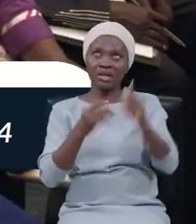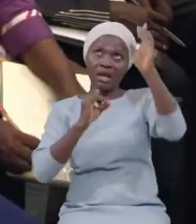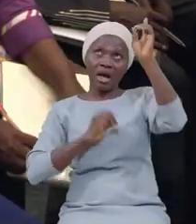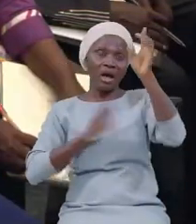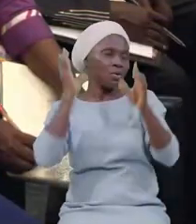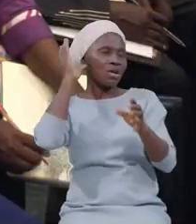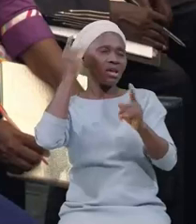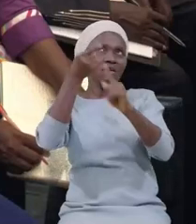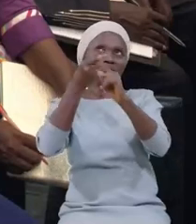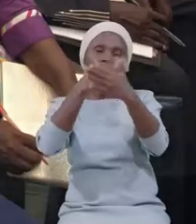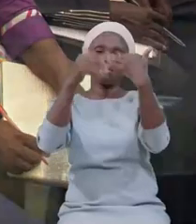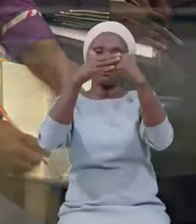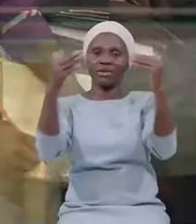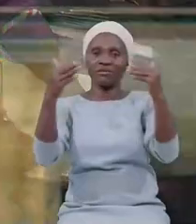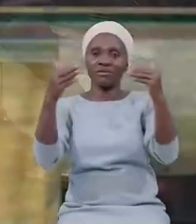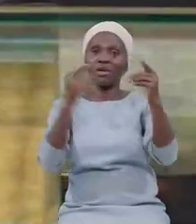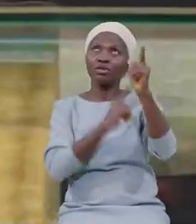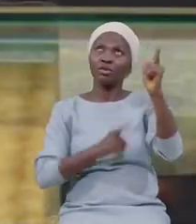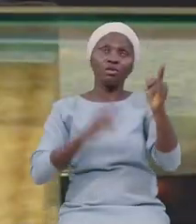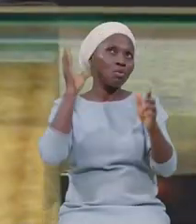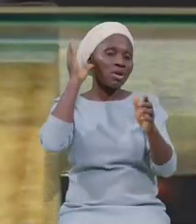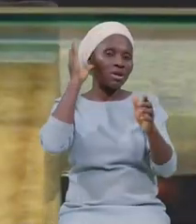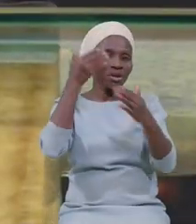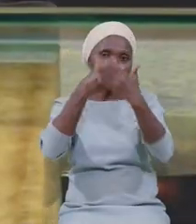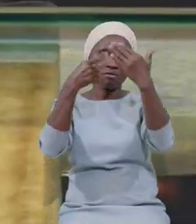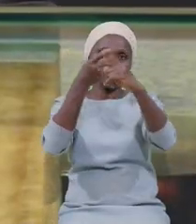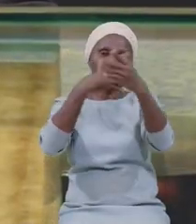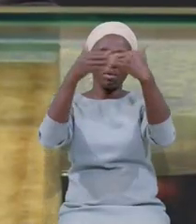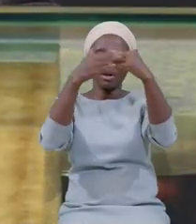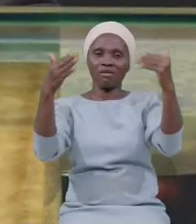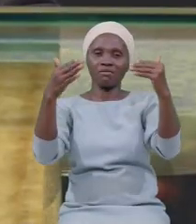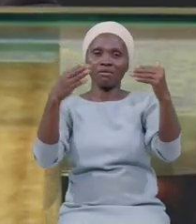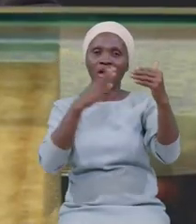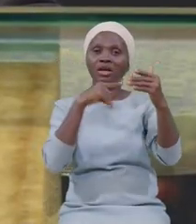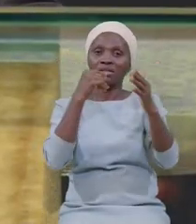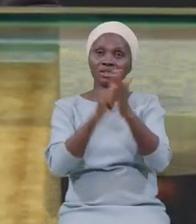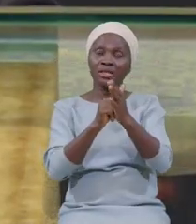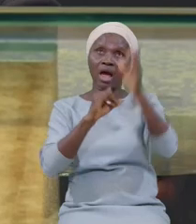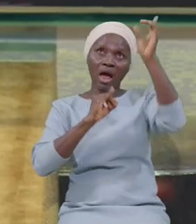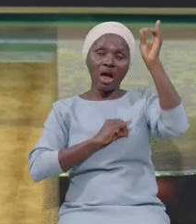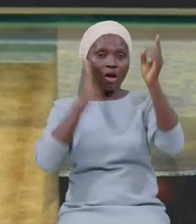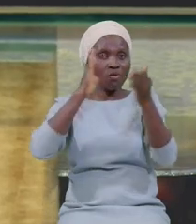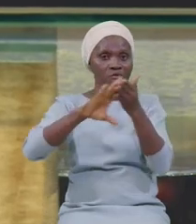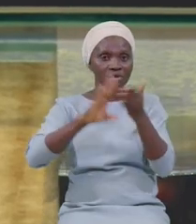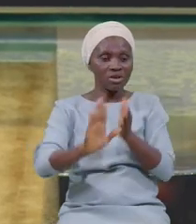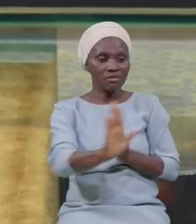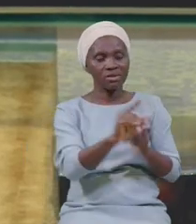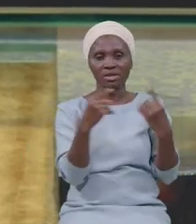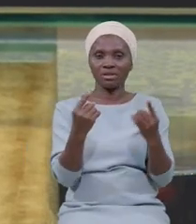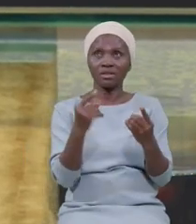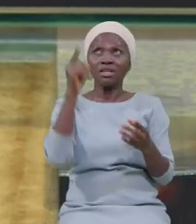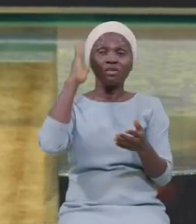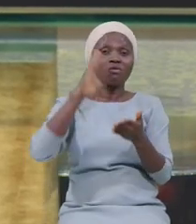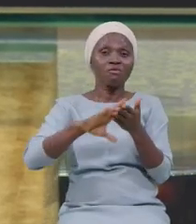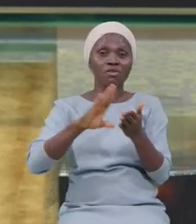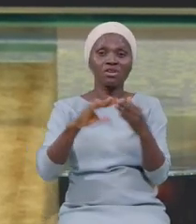exaucera depuis le ciel. Et dit, je lui pardonnerai son péché. Il pardonnera les péchés de tous comme on